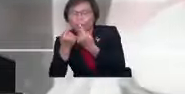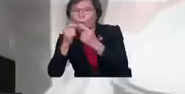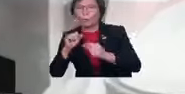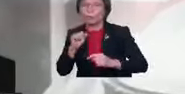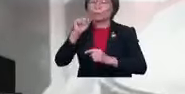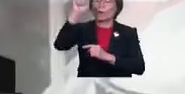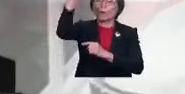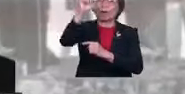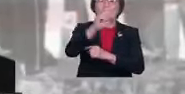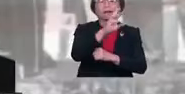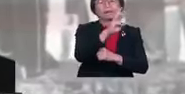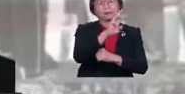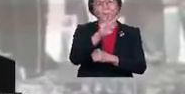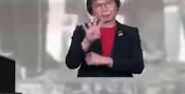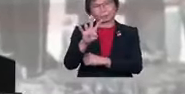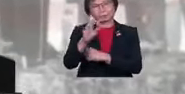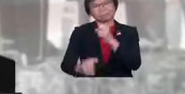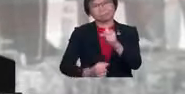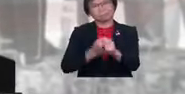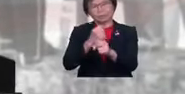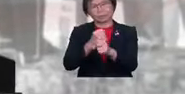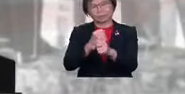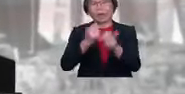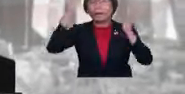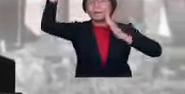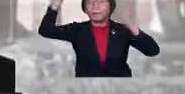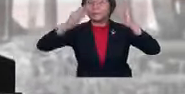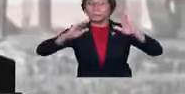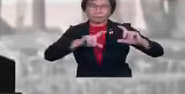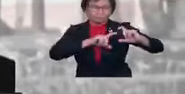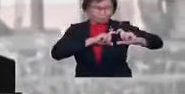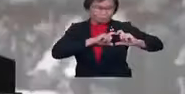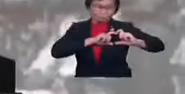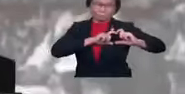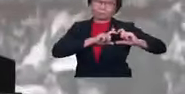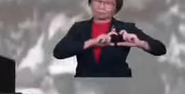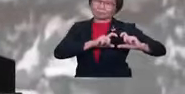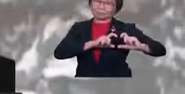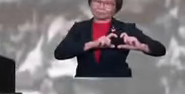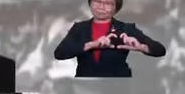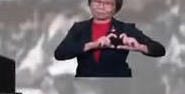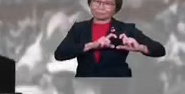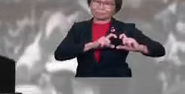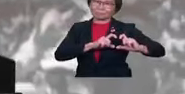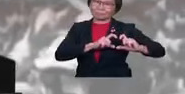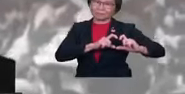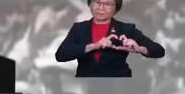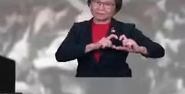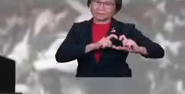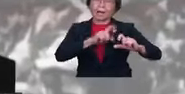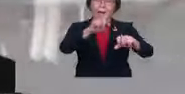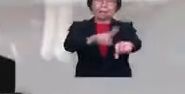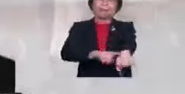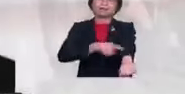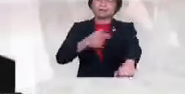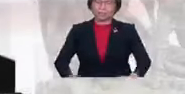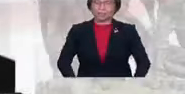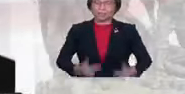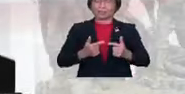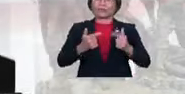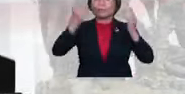yang ke-66 Mesya prihatin dirgahayu tanah airku